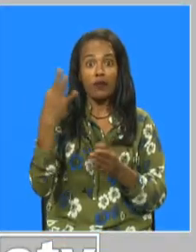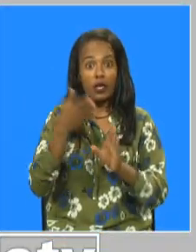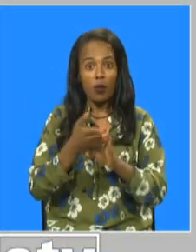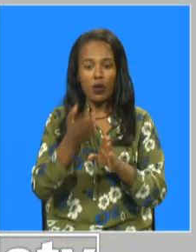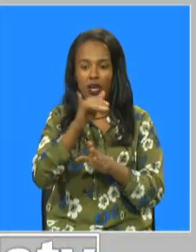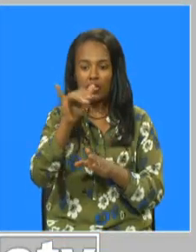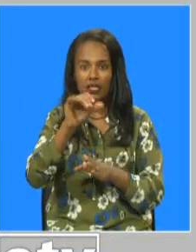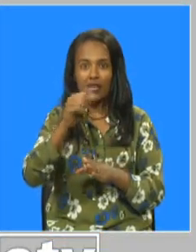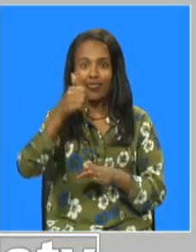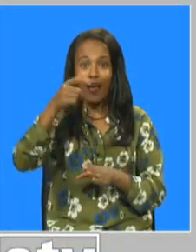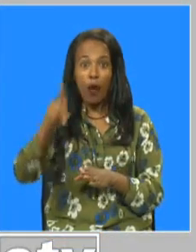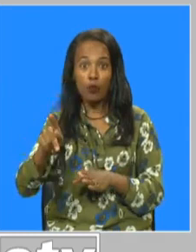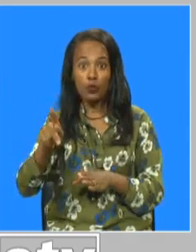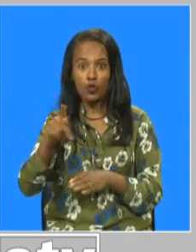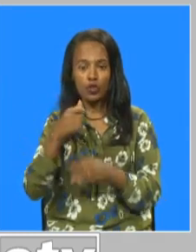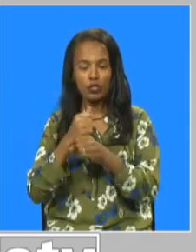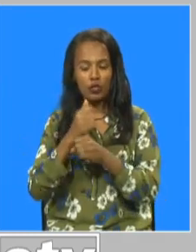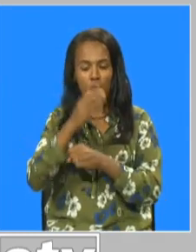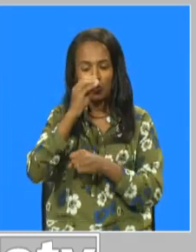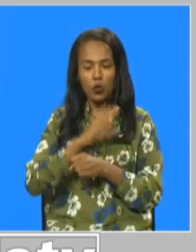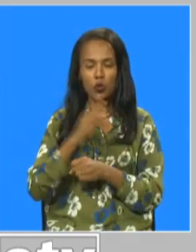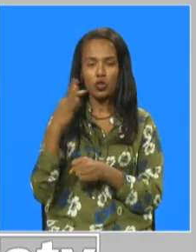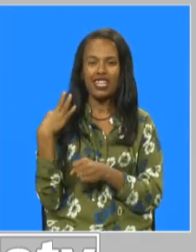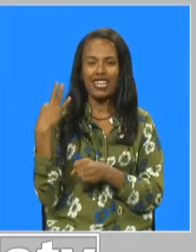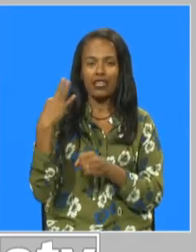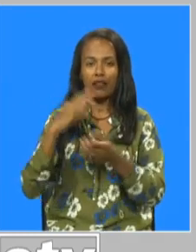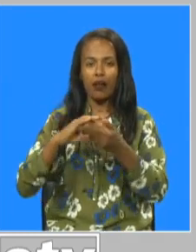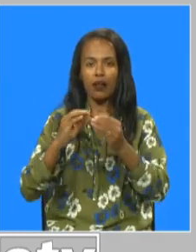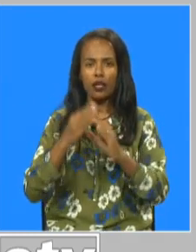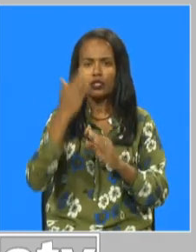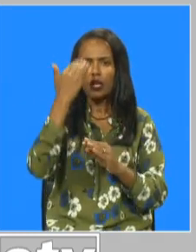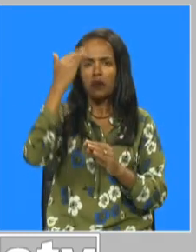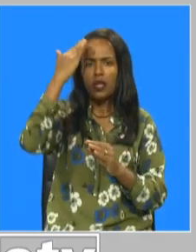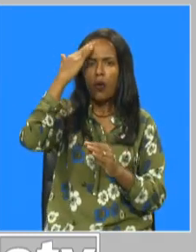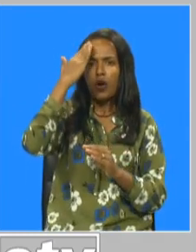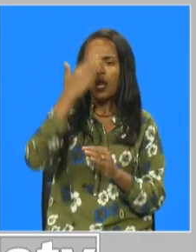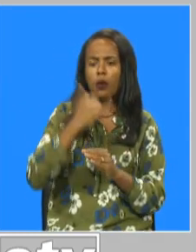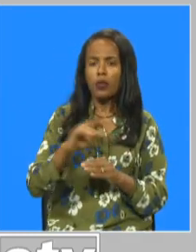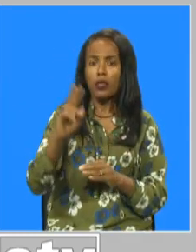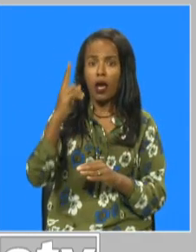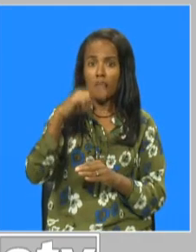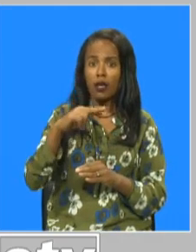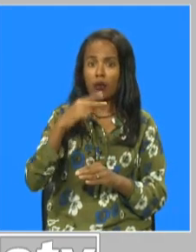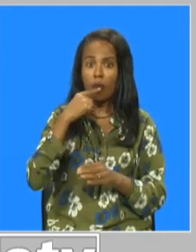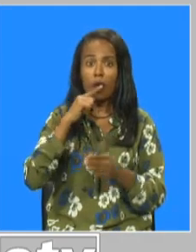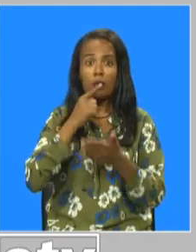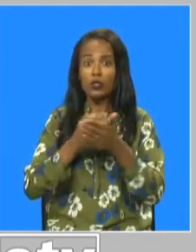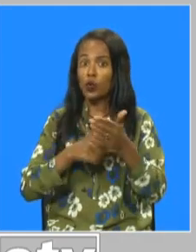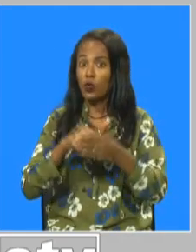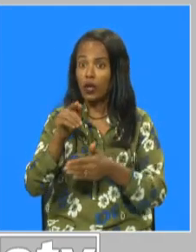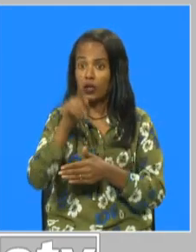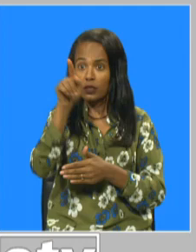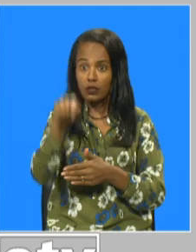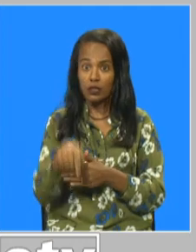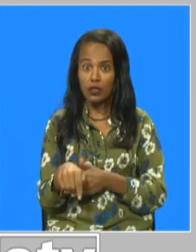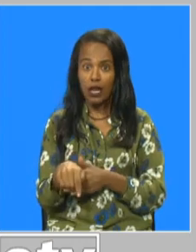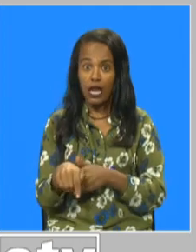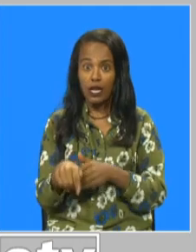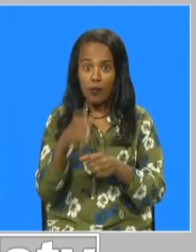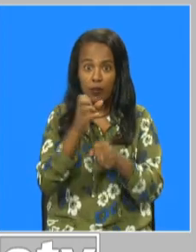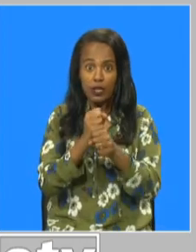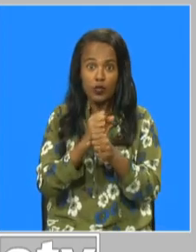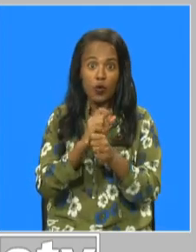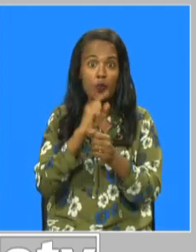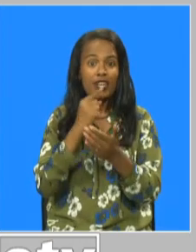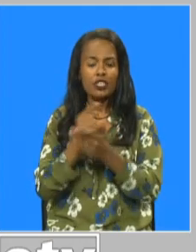አይነት አፕሊኬሽኖች ሲሰሩ ሰዎች የግል ታሪካችን ለምን ታወቀብን ታየብን የሚባል መረጃ ይወጣሉ። በነገራችን ላይ እዚህ አፕሊኬሽን ላይ የምንይዘው